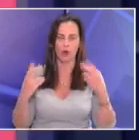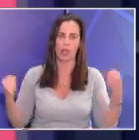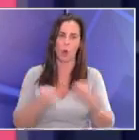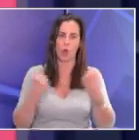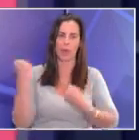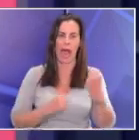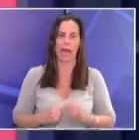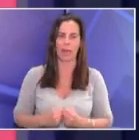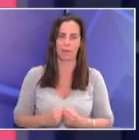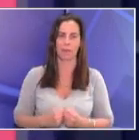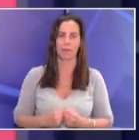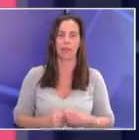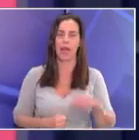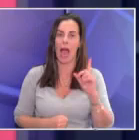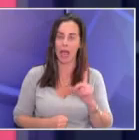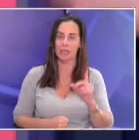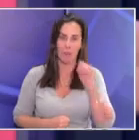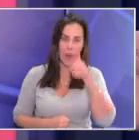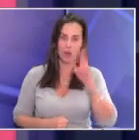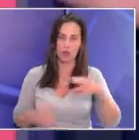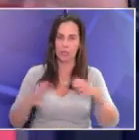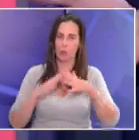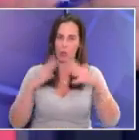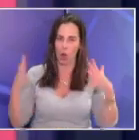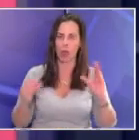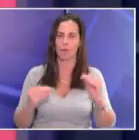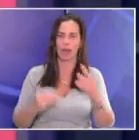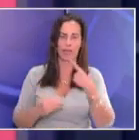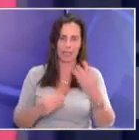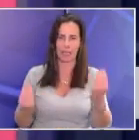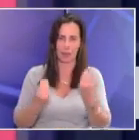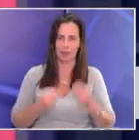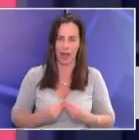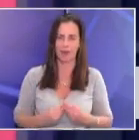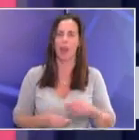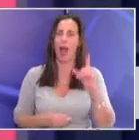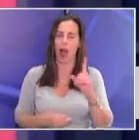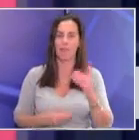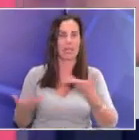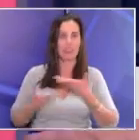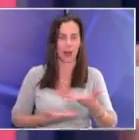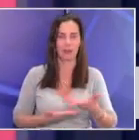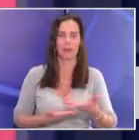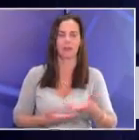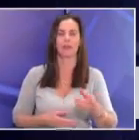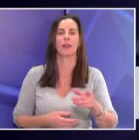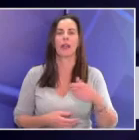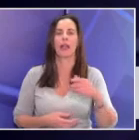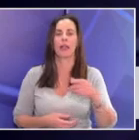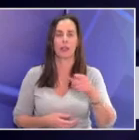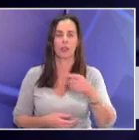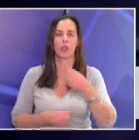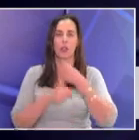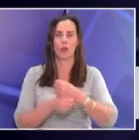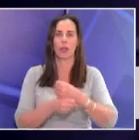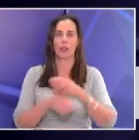תאונות דרכים. אז מחר יש כנס מאוד גדול, תכף אני אתן לך להגיד עליו כמה דברים, אבל הזמנו את הגברת מוריה מלכה,